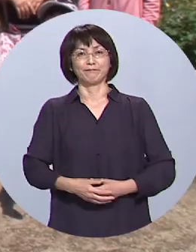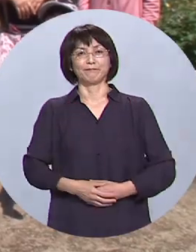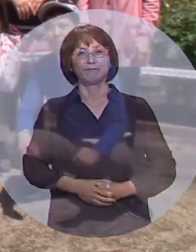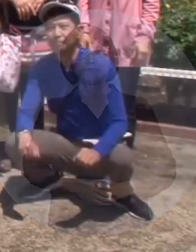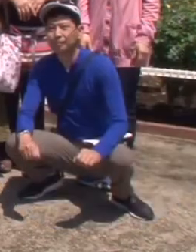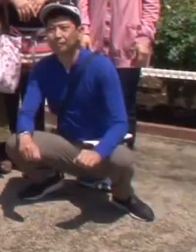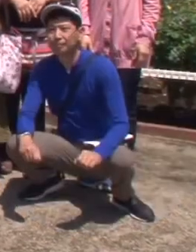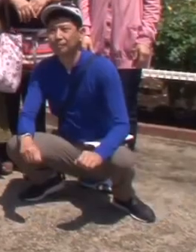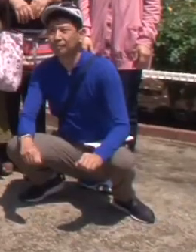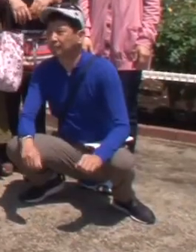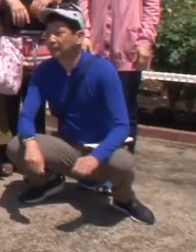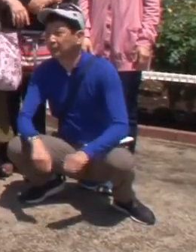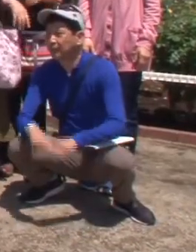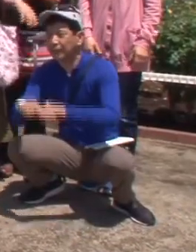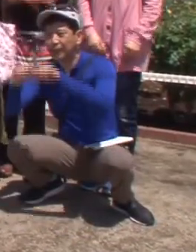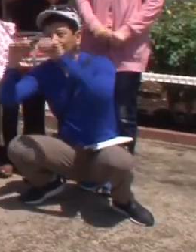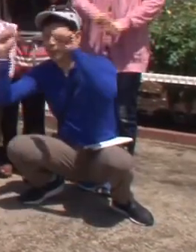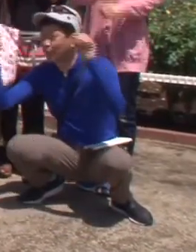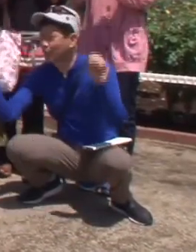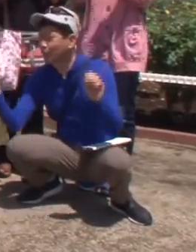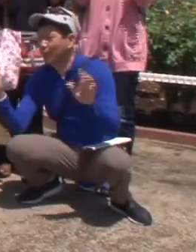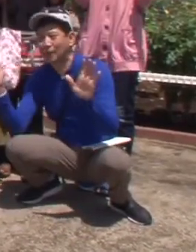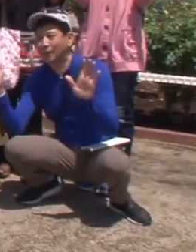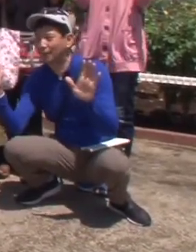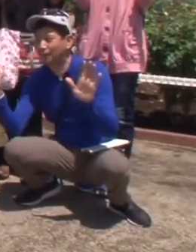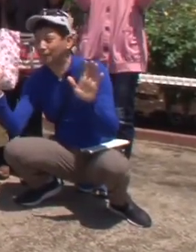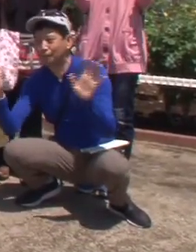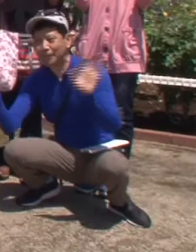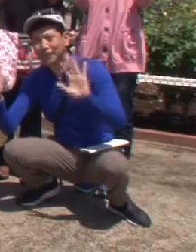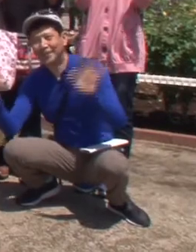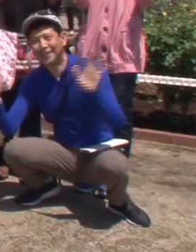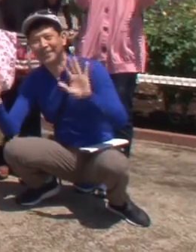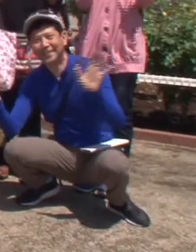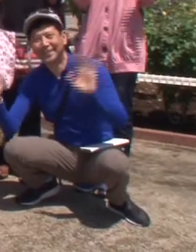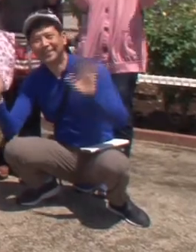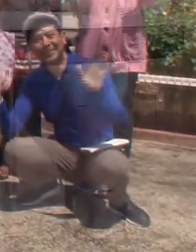今どき埼玉、 今たま。